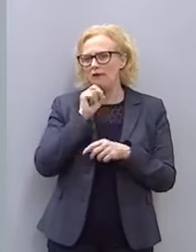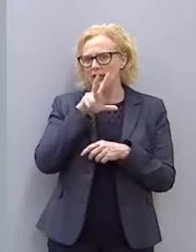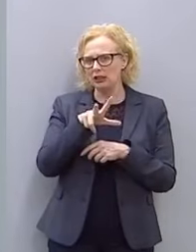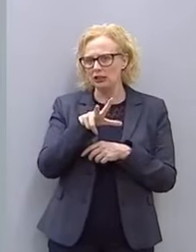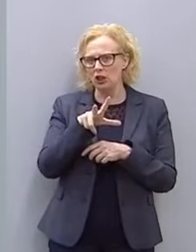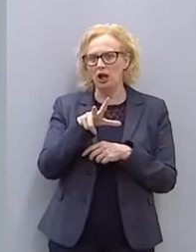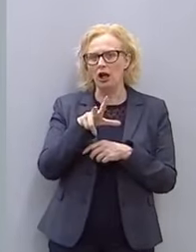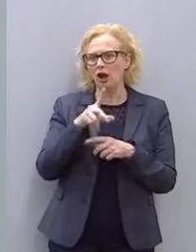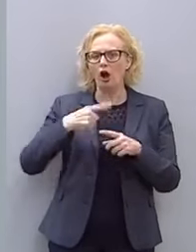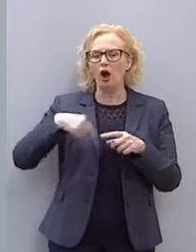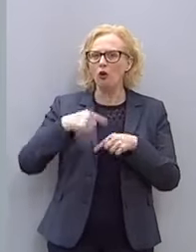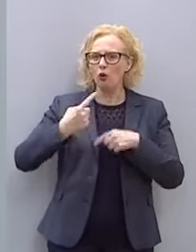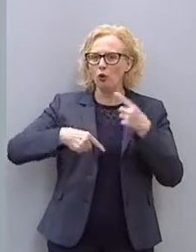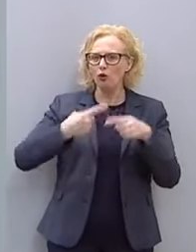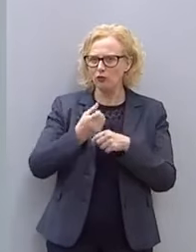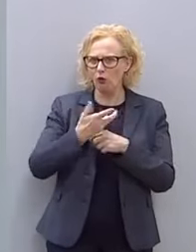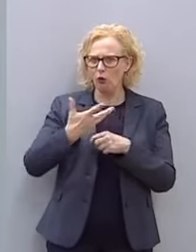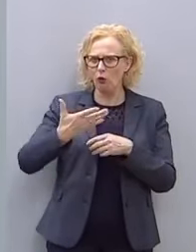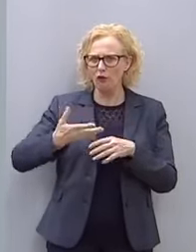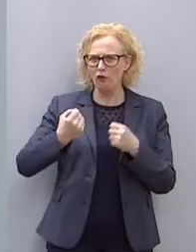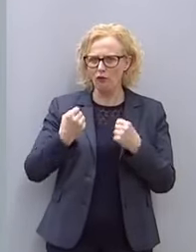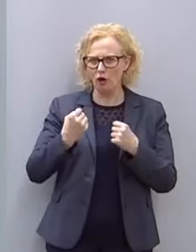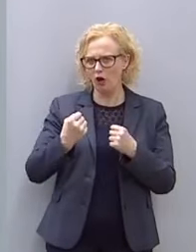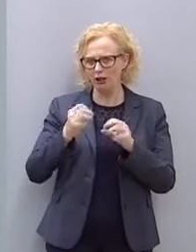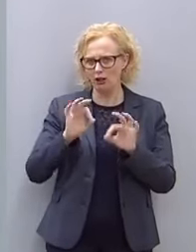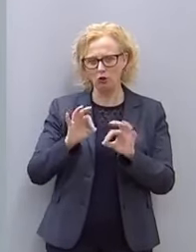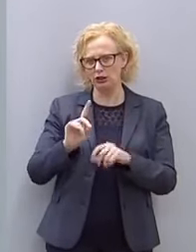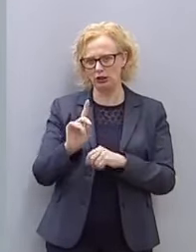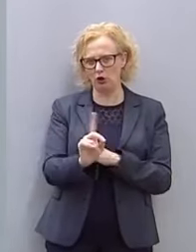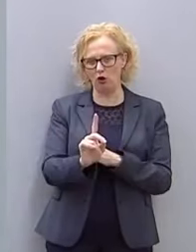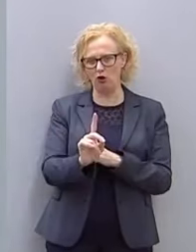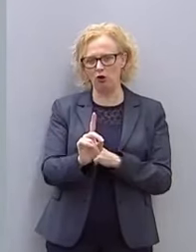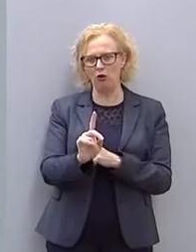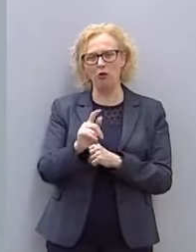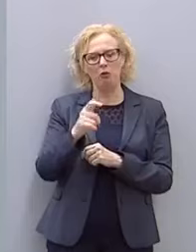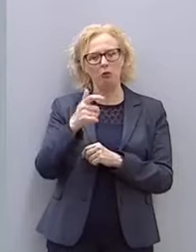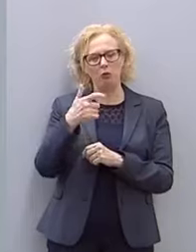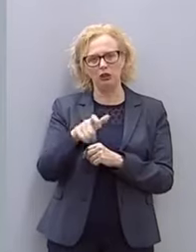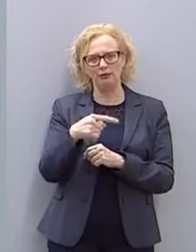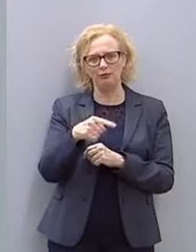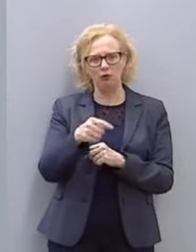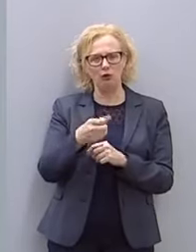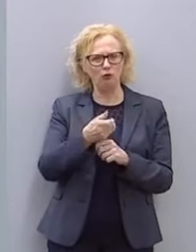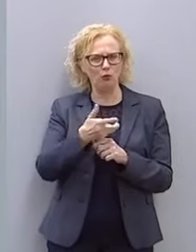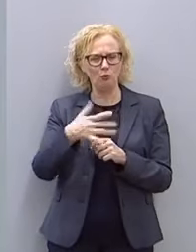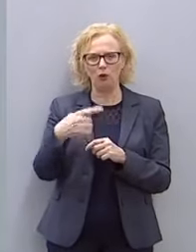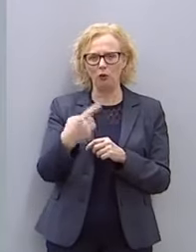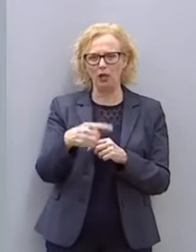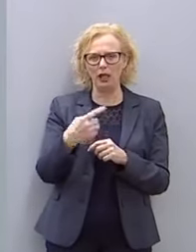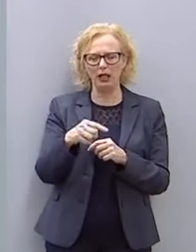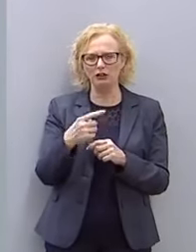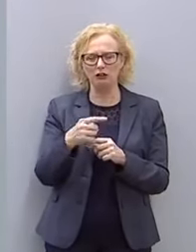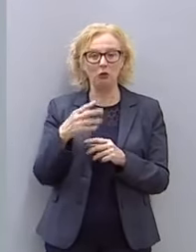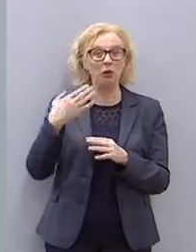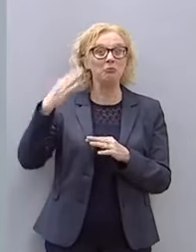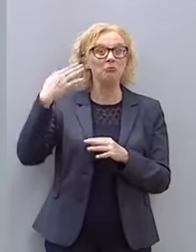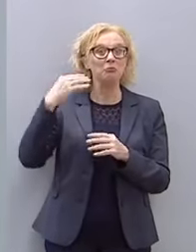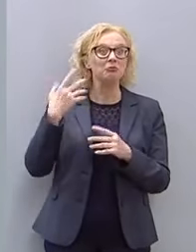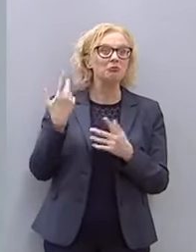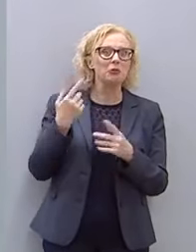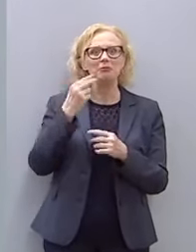certo che rimaniamo su questi numeri perché questo è un dato oltre diciamo anche le le alle aspettative